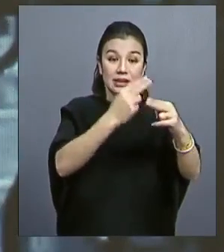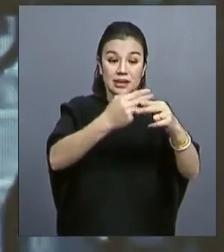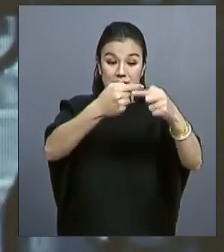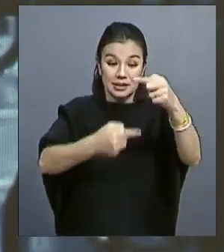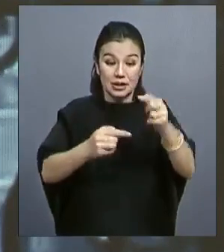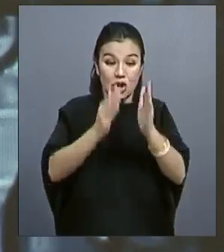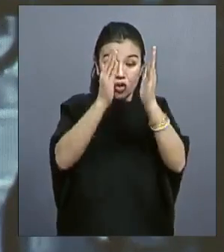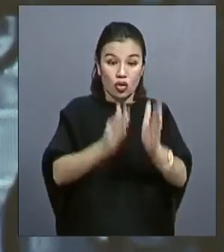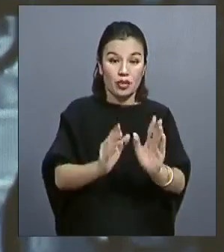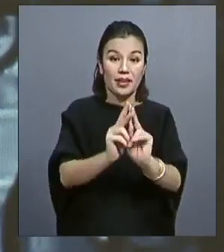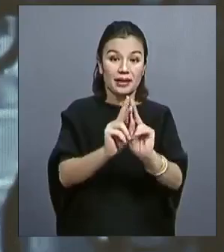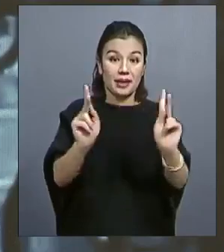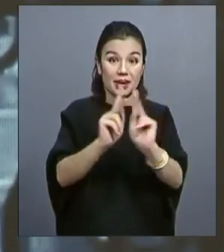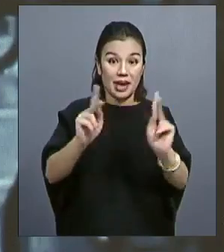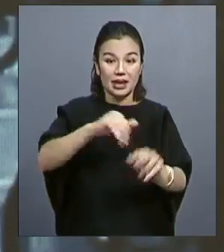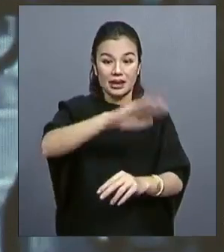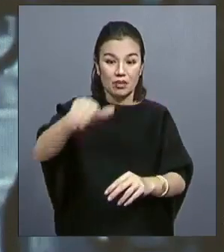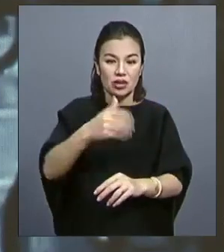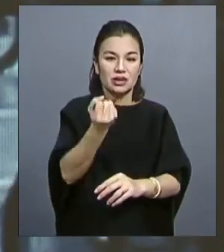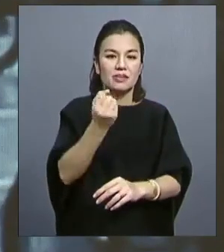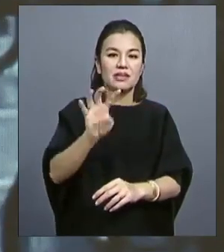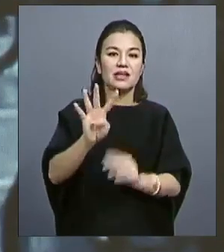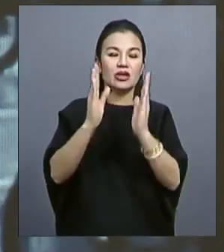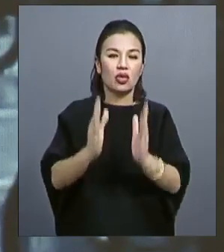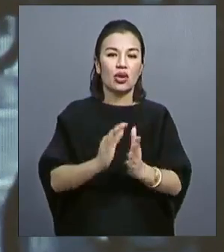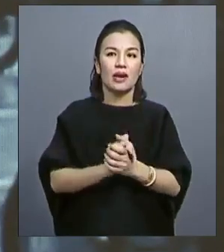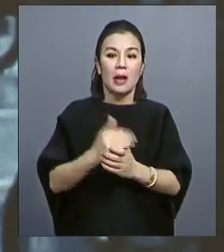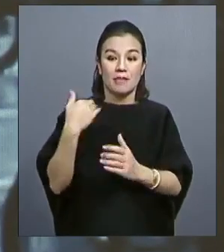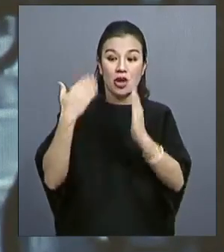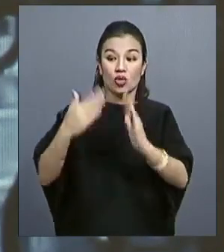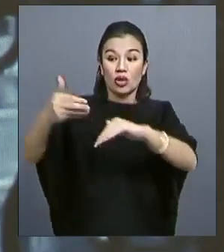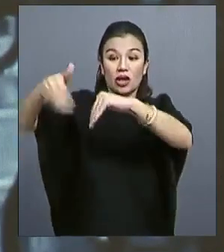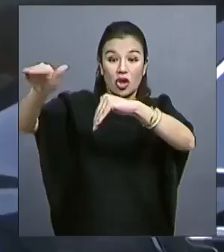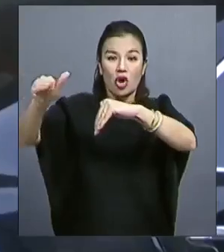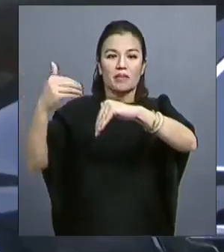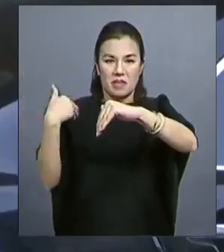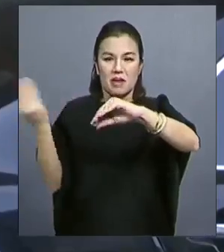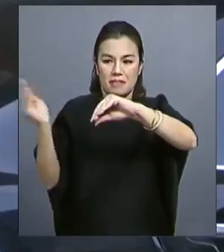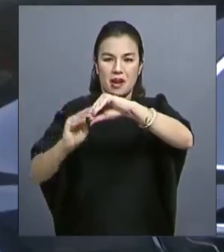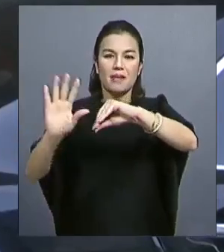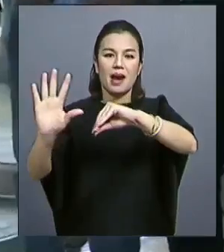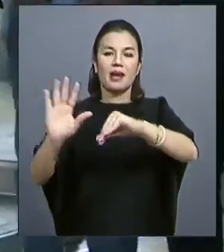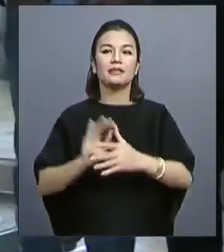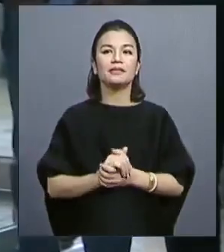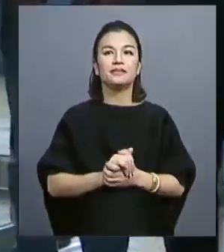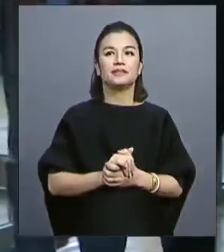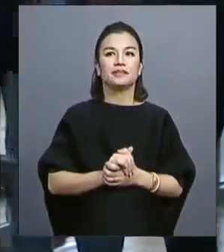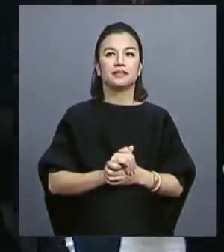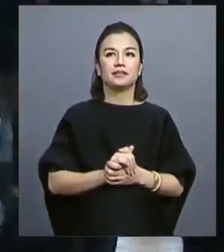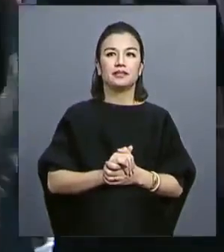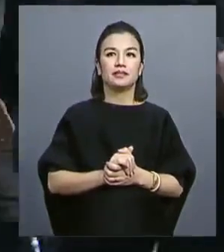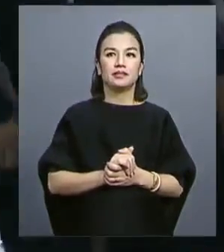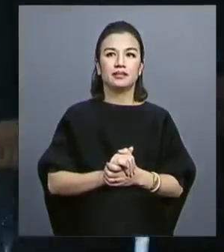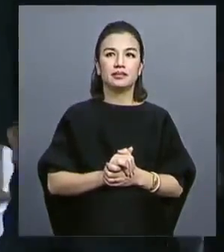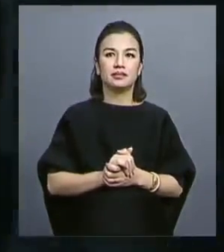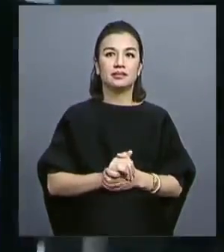เป็นกรรมการบริหารพรรคทั้งหมด 14คนและอ้างอิงบุคคลภายนอกอีก 5คนค่ะนายสุรชัยชินชัยและนาย